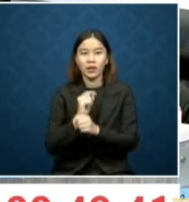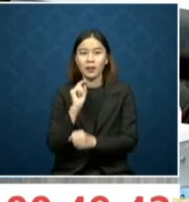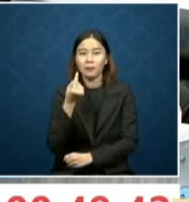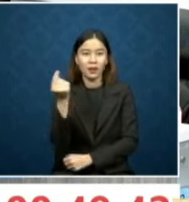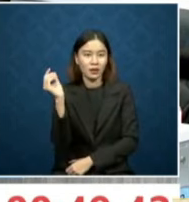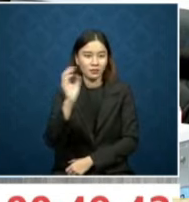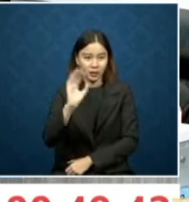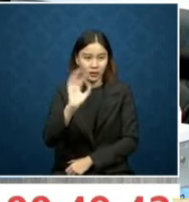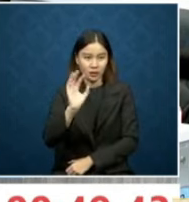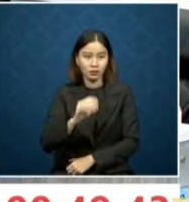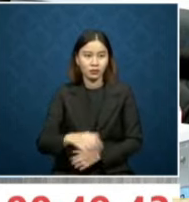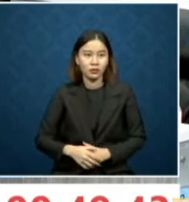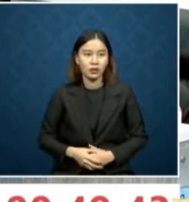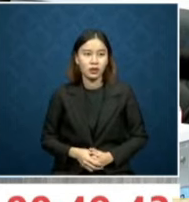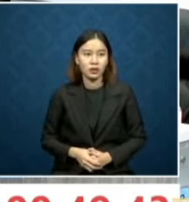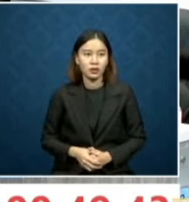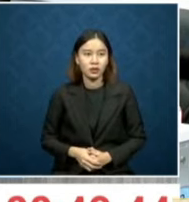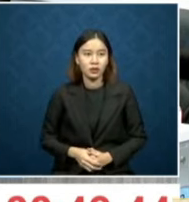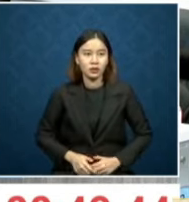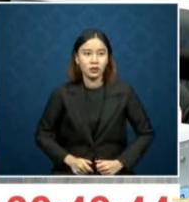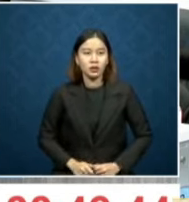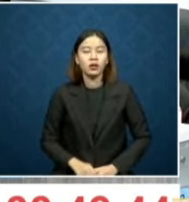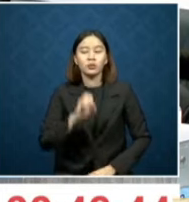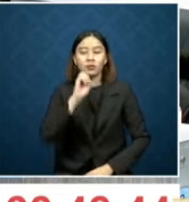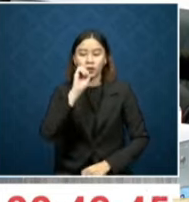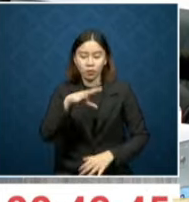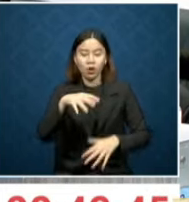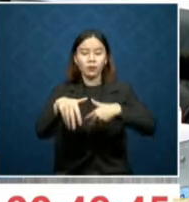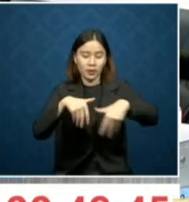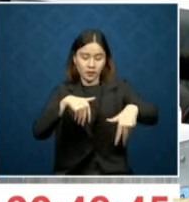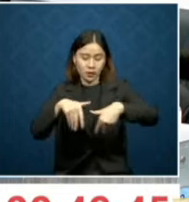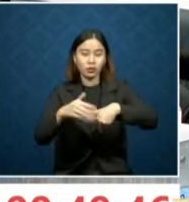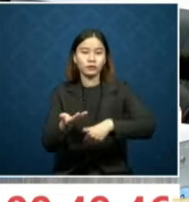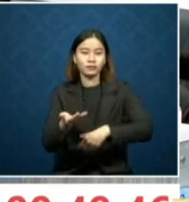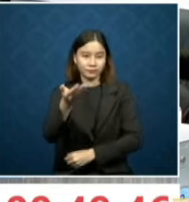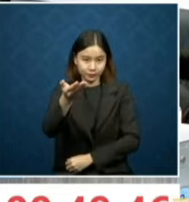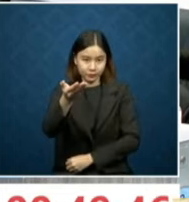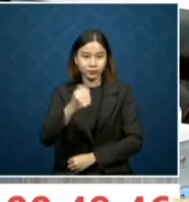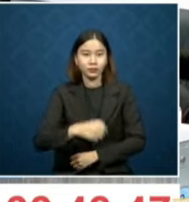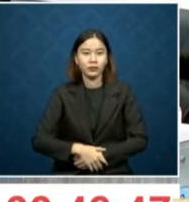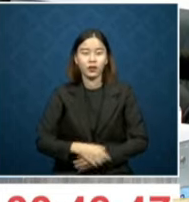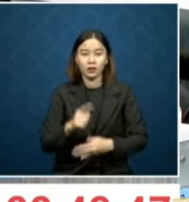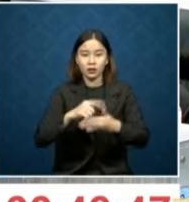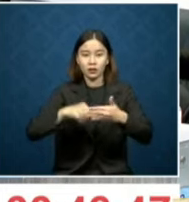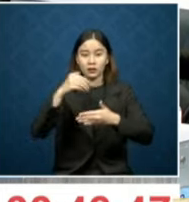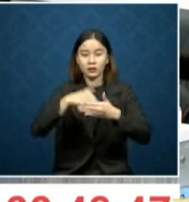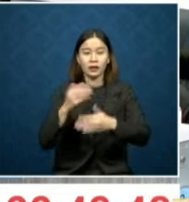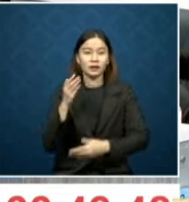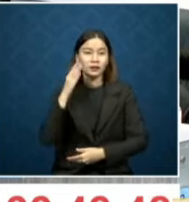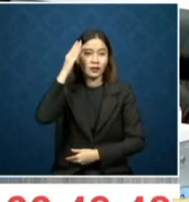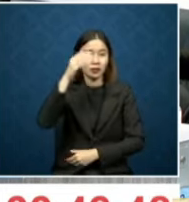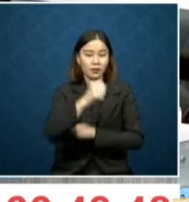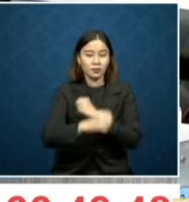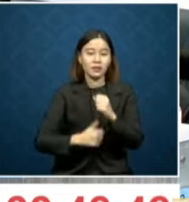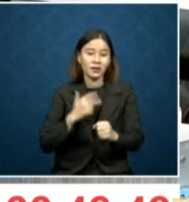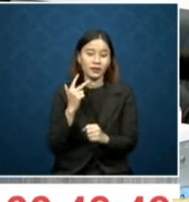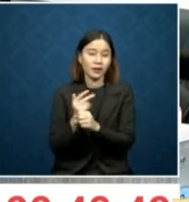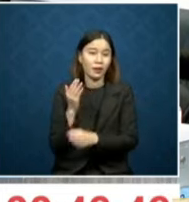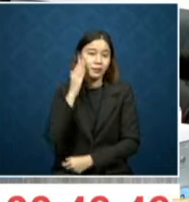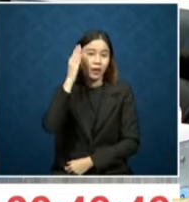แบบนี้อีกแล้วท่านไปบอกประชาชนซะพอเลือกตั้งข่าวหน้าอีก3ปีเนี่ย